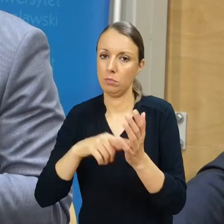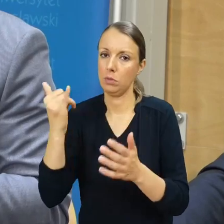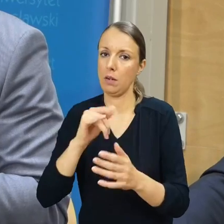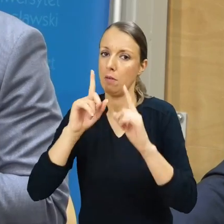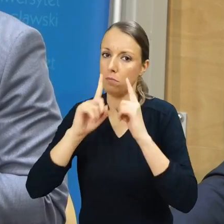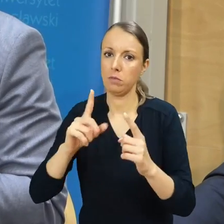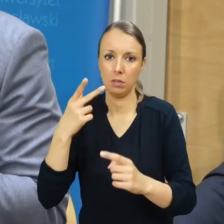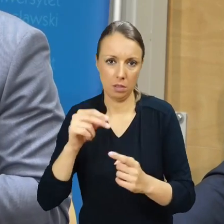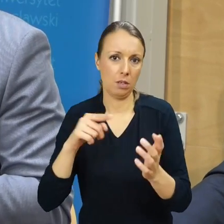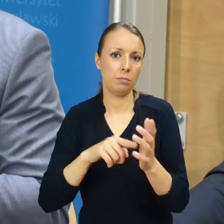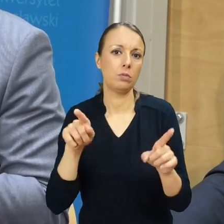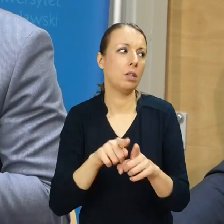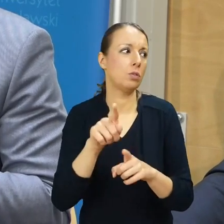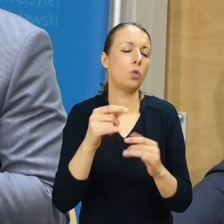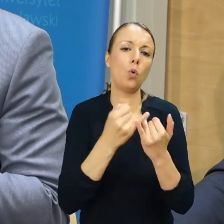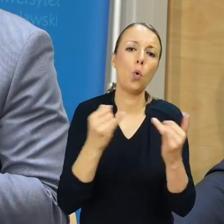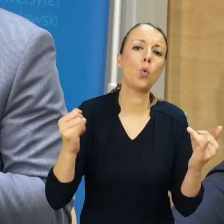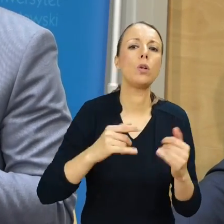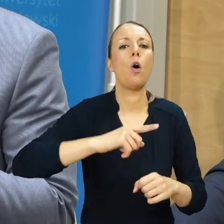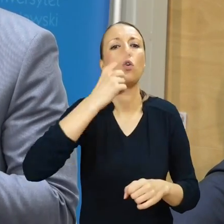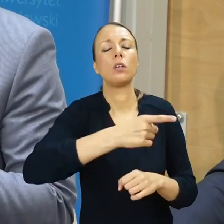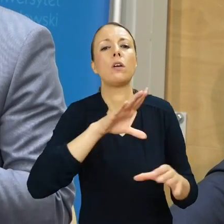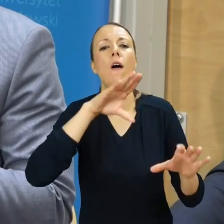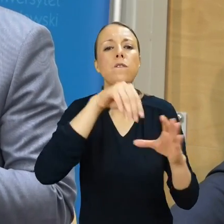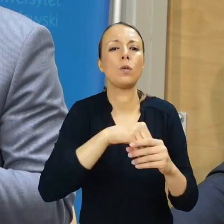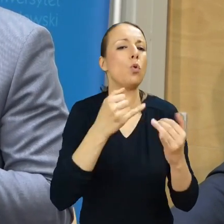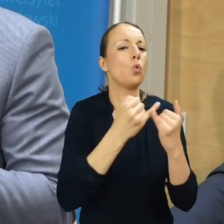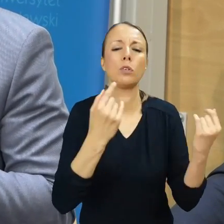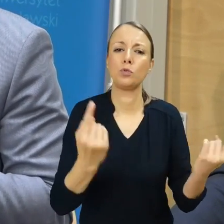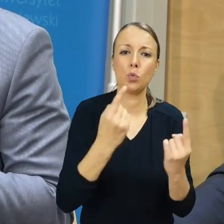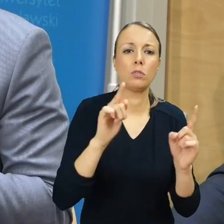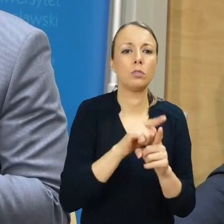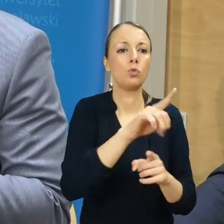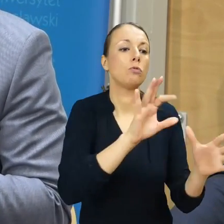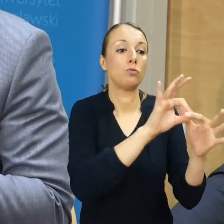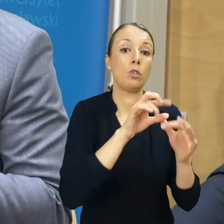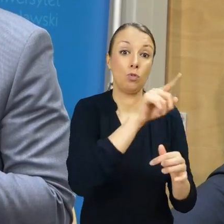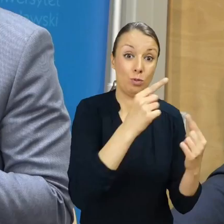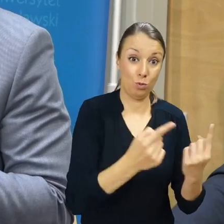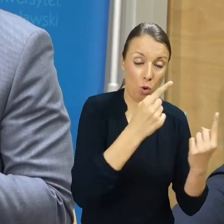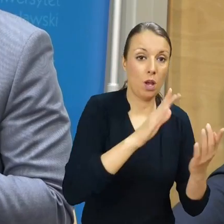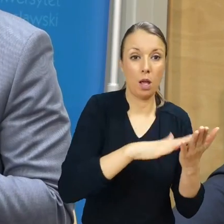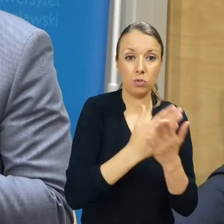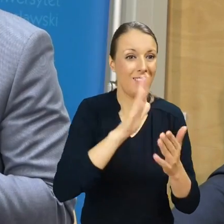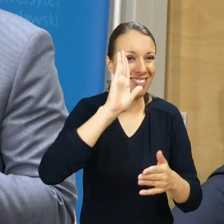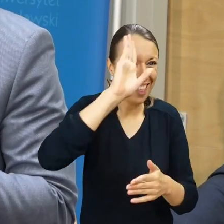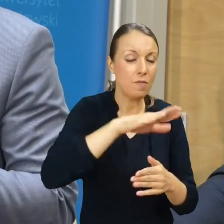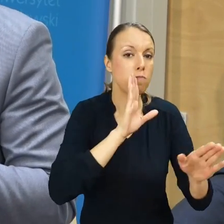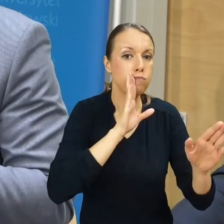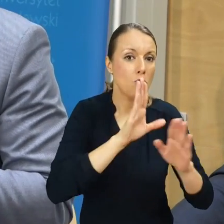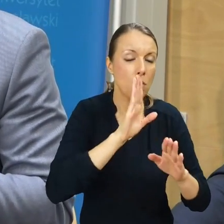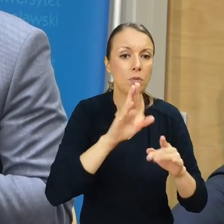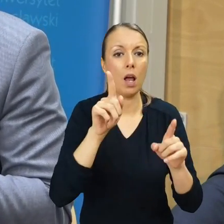studium przypadku. Orzeczenie wiąże tylko w konkretnej sprawie i tutaj nawet powtarzalna jakaś linia orzecznicza w tym zakresie i składów orzekających